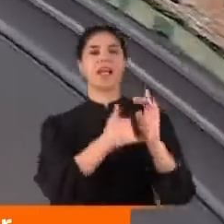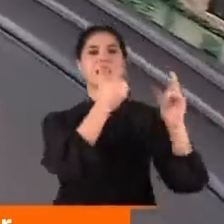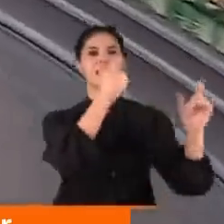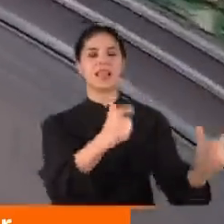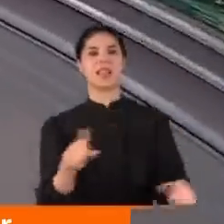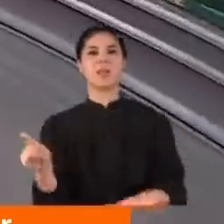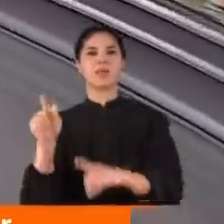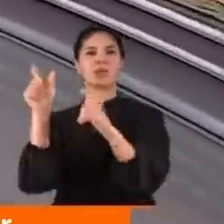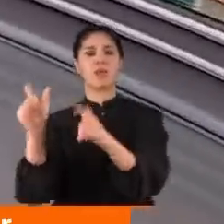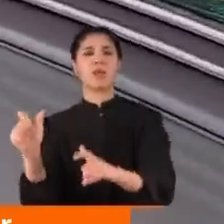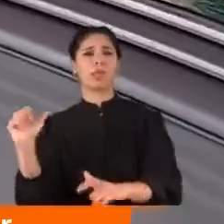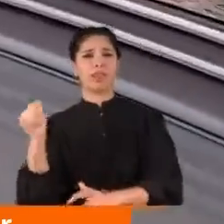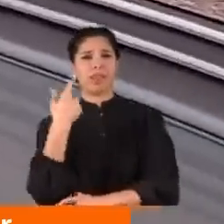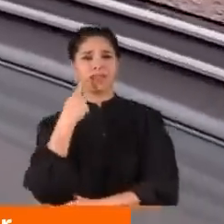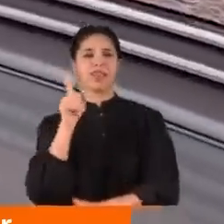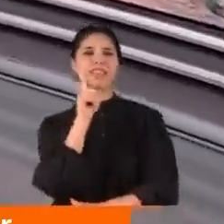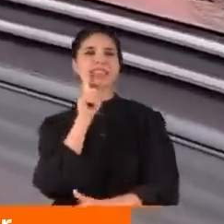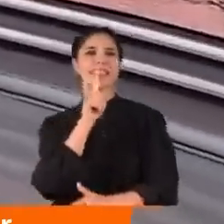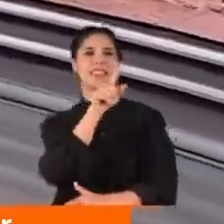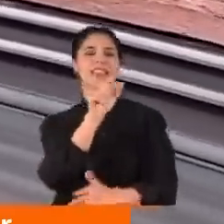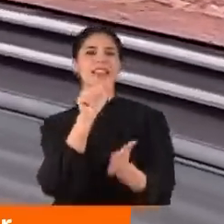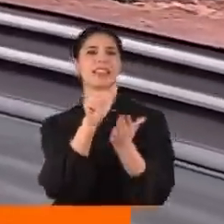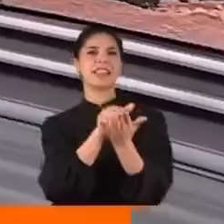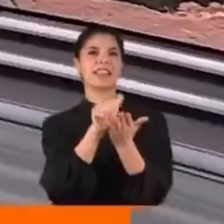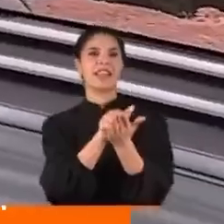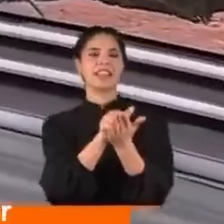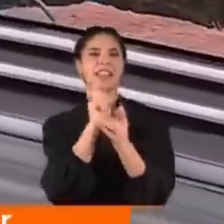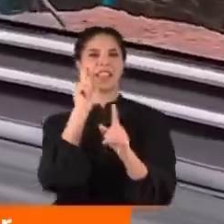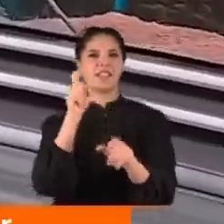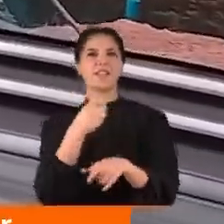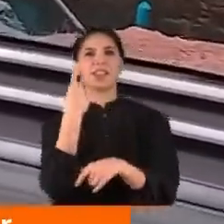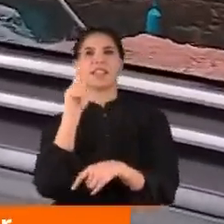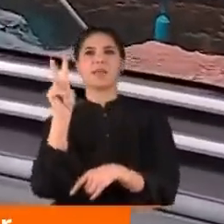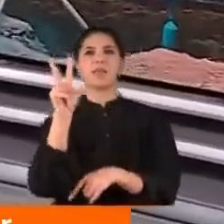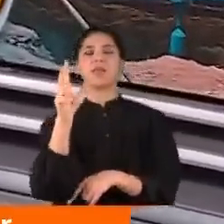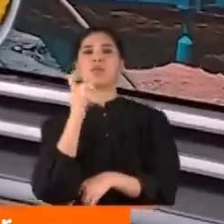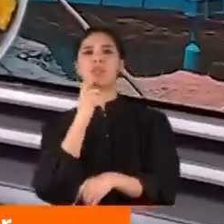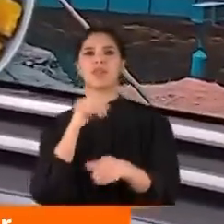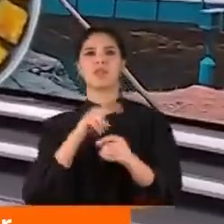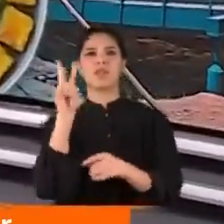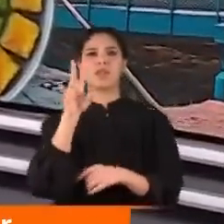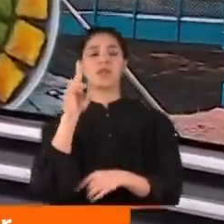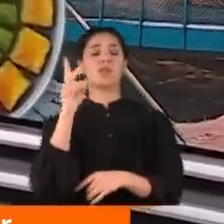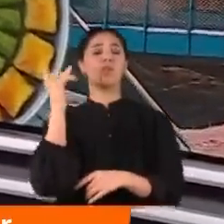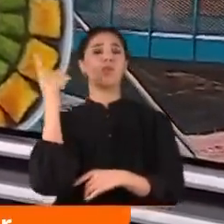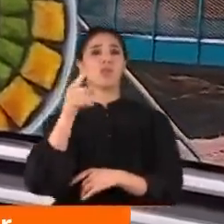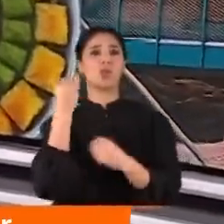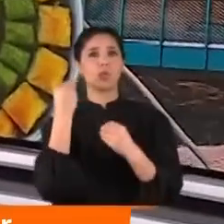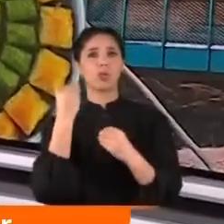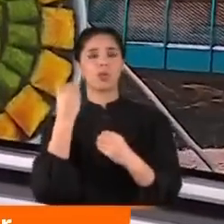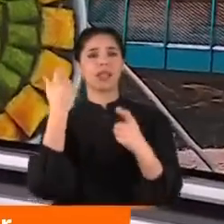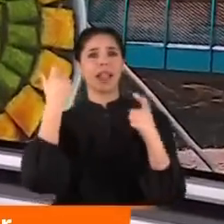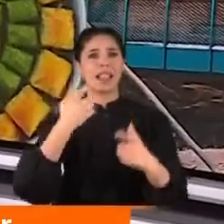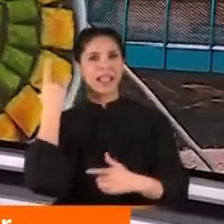Gaziantep ve Şanlıurfa'nın güzellikleri İngiliz The Guardian gazetesinde gözünden kaçmadı. 2023 için 23 harika seyahat fikri listesinde iki